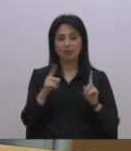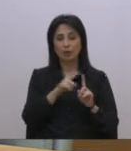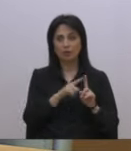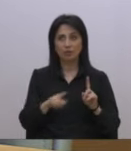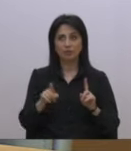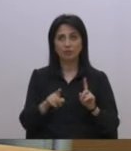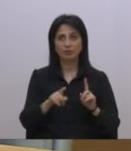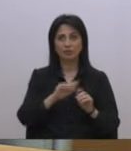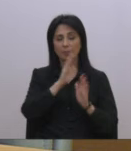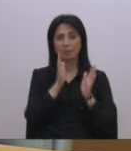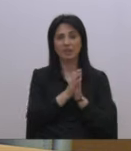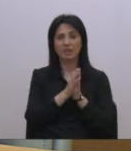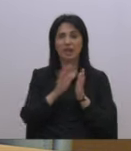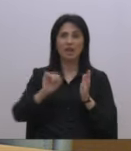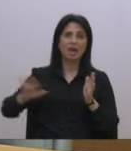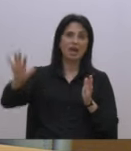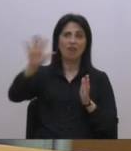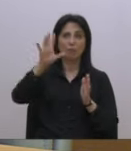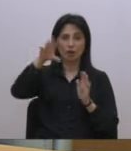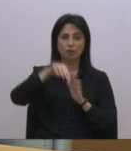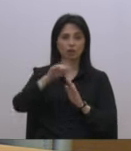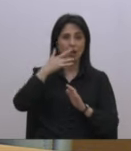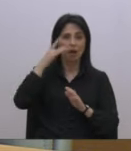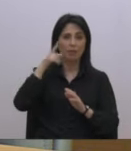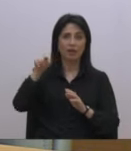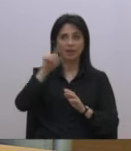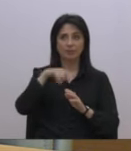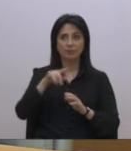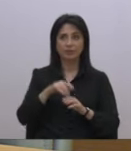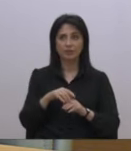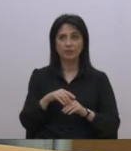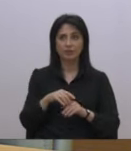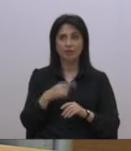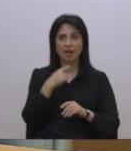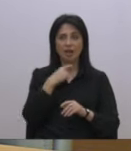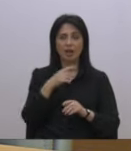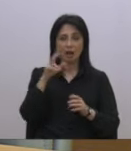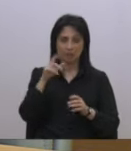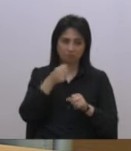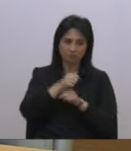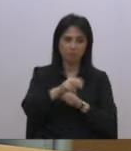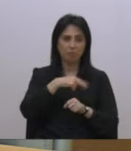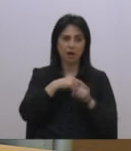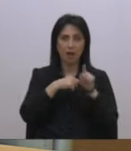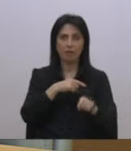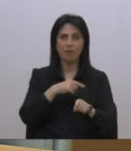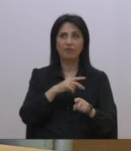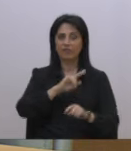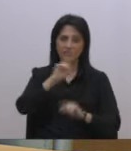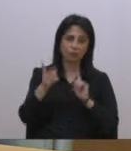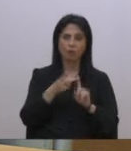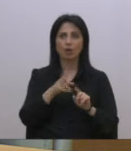ერთი თვის განმავლობაში მთელი დასავლეთი და მათ შორის ამერიკის ერთობლივ შტატებმაც მიაღებინას პარლამენტს